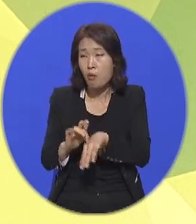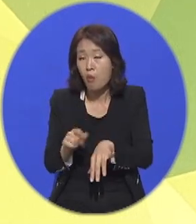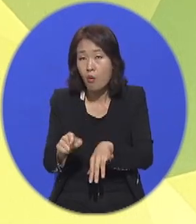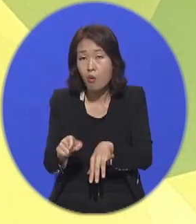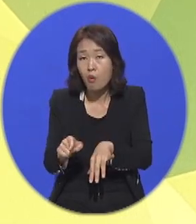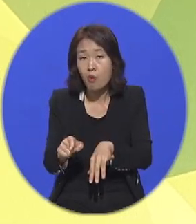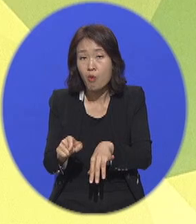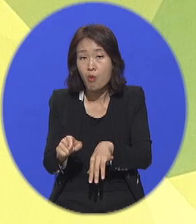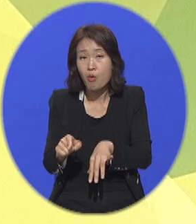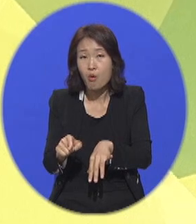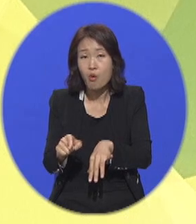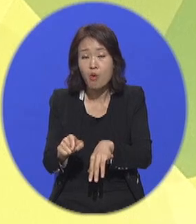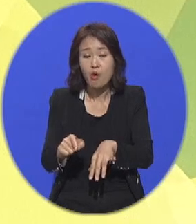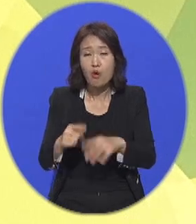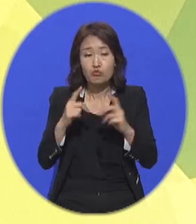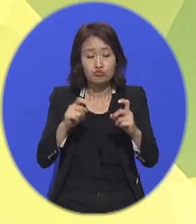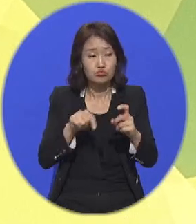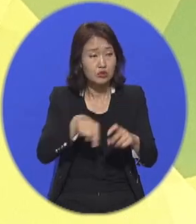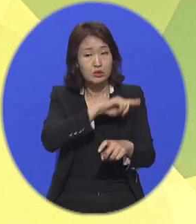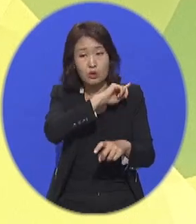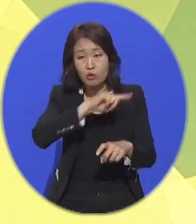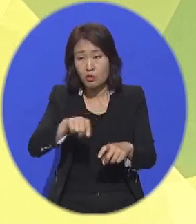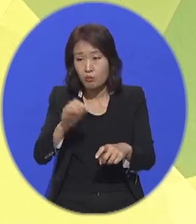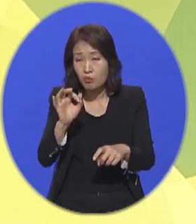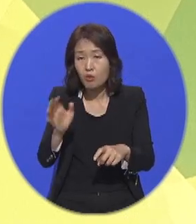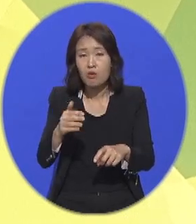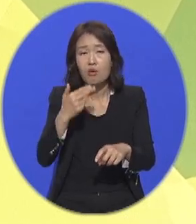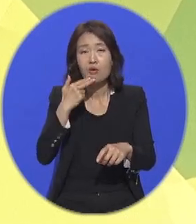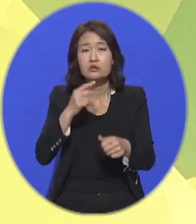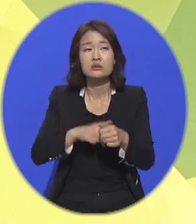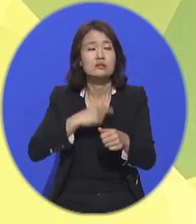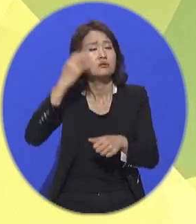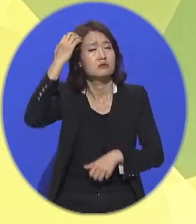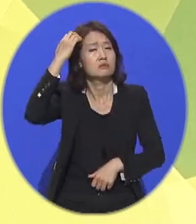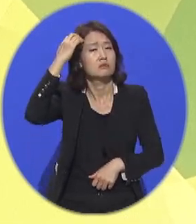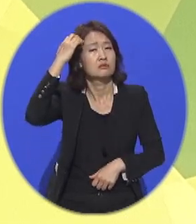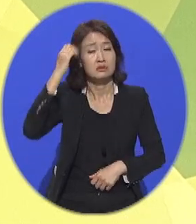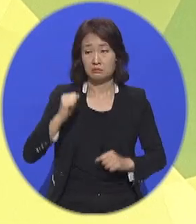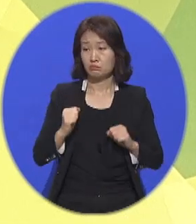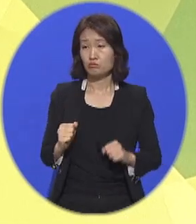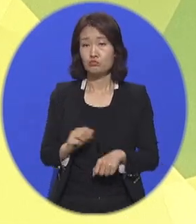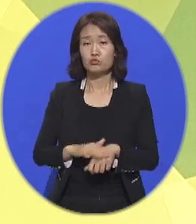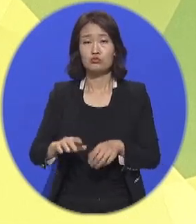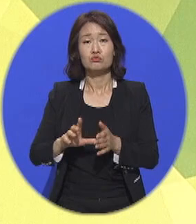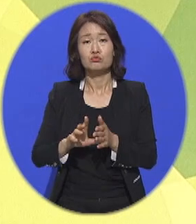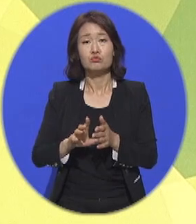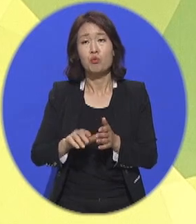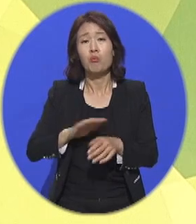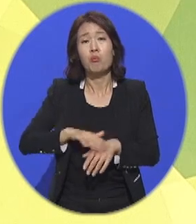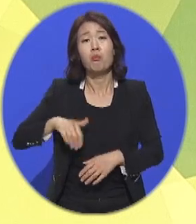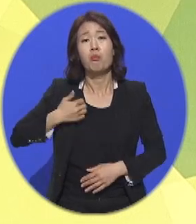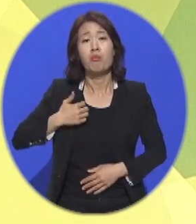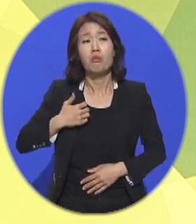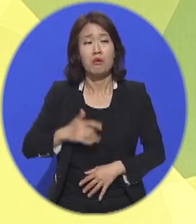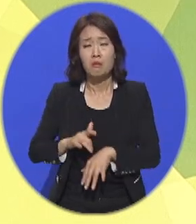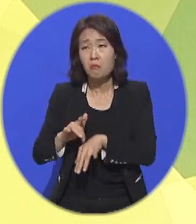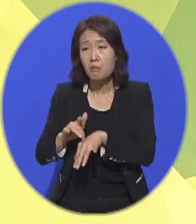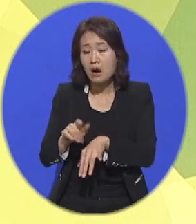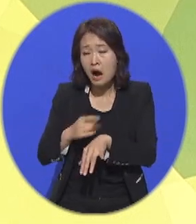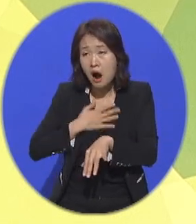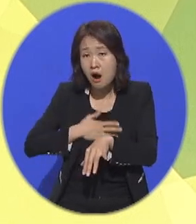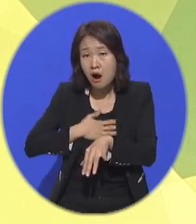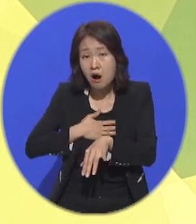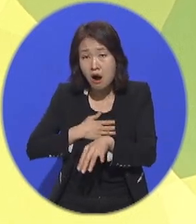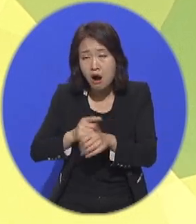버렸습니다. 없어지고 나니까 그 다음에 애별리고의 고통을 느낍니다. 있을 때는 여러분 절대 모릅니다. 네. 언제는 사라진다 하는 건 아는